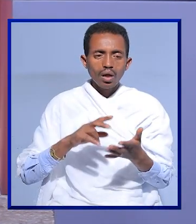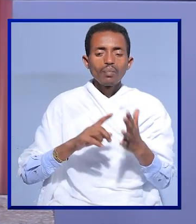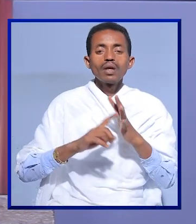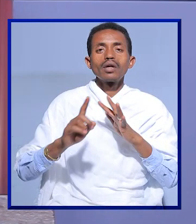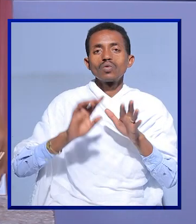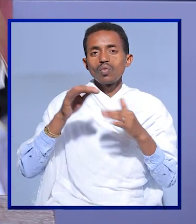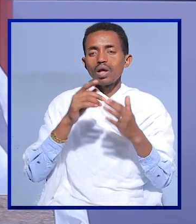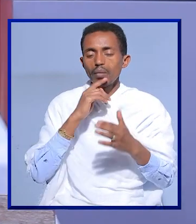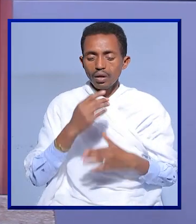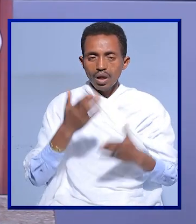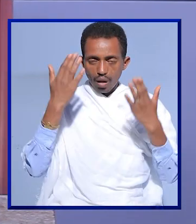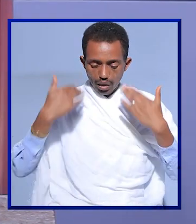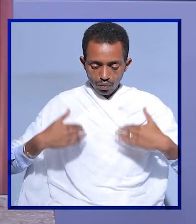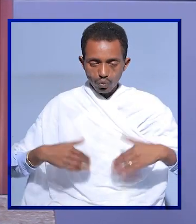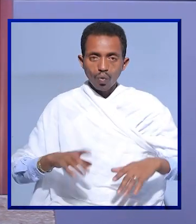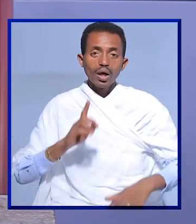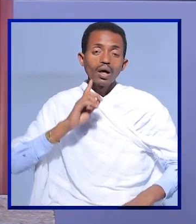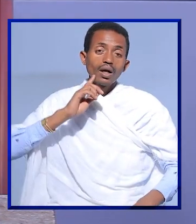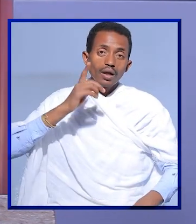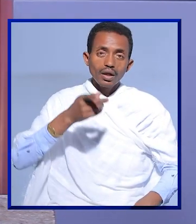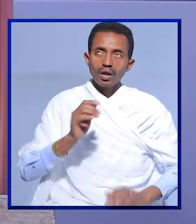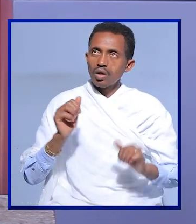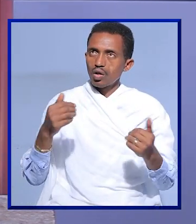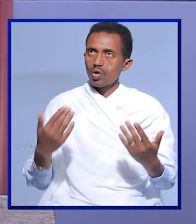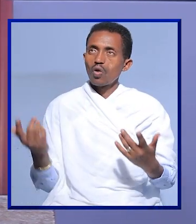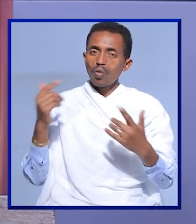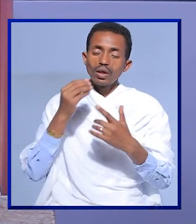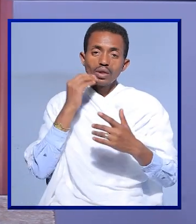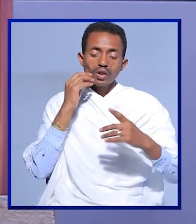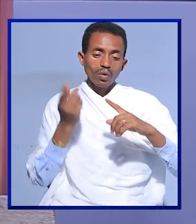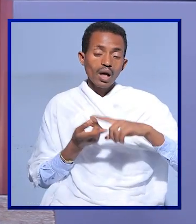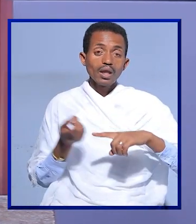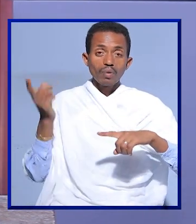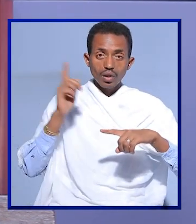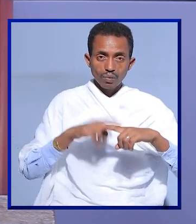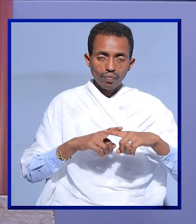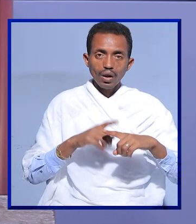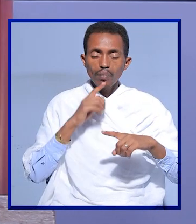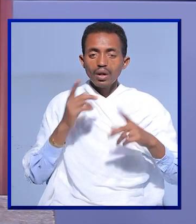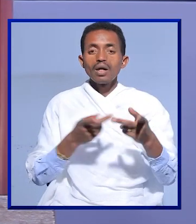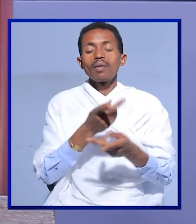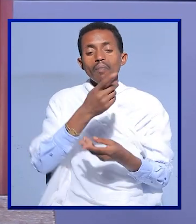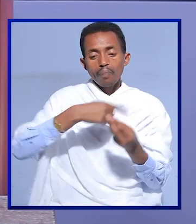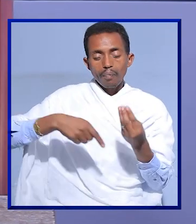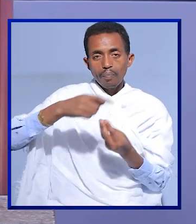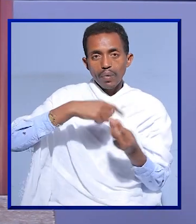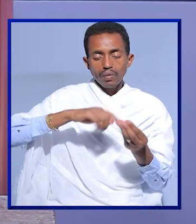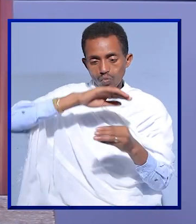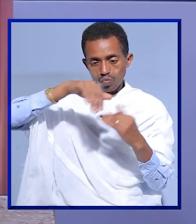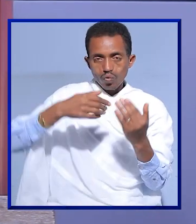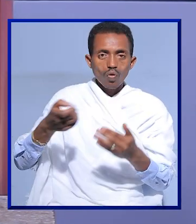የተሰደዱት የሚለብሱት ያጡት ነገ እነሆ ወደ ቤታቸው ተመልሰው በቀያቸው ሆነው